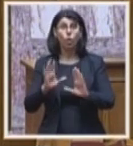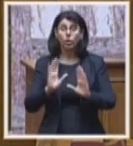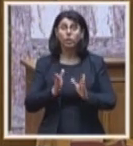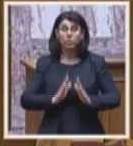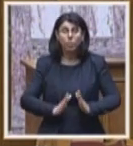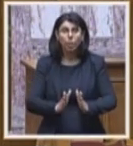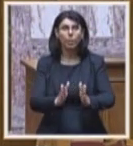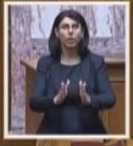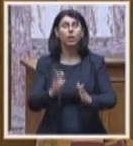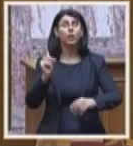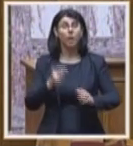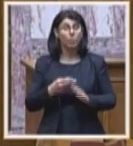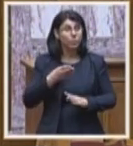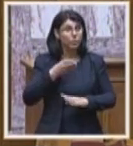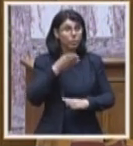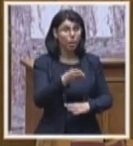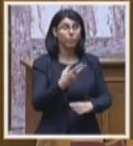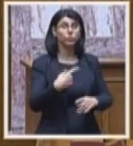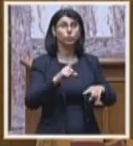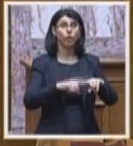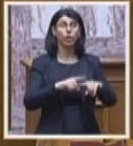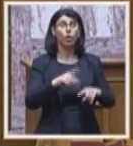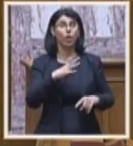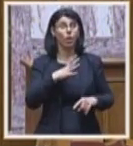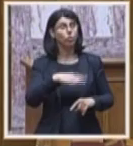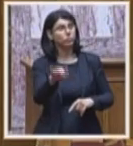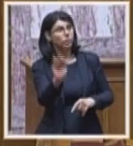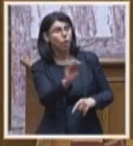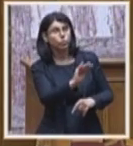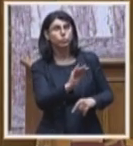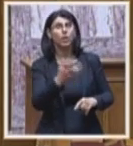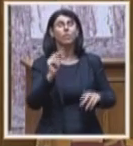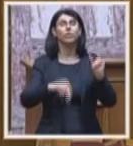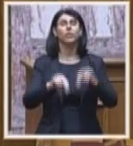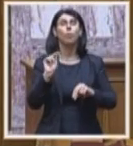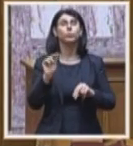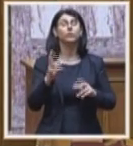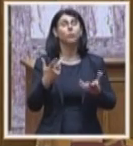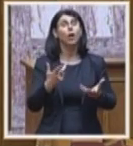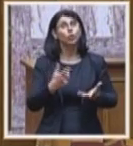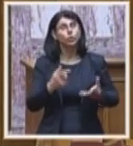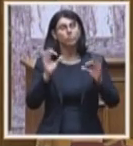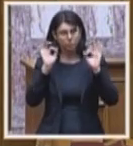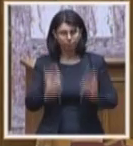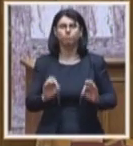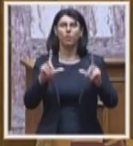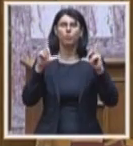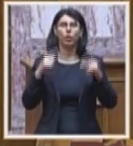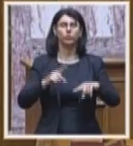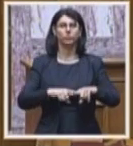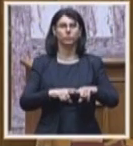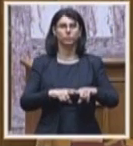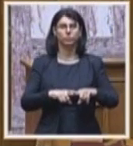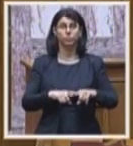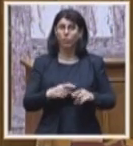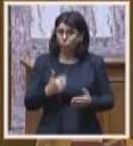ρυθμίσεις και να πάμε στον ελληνικό λαό με δημοψήφισμα για να θεσπιστεί ξανά με οξυγόνο η δημοκρατία στον τόπο μας. Αυτό που ζητάνε